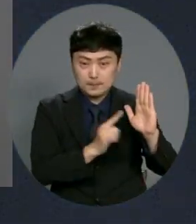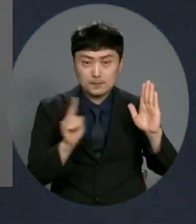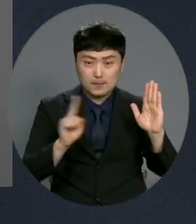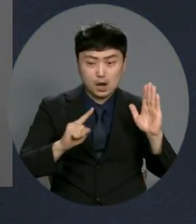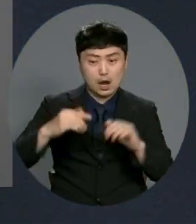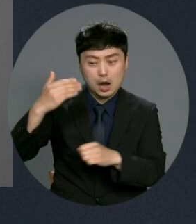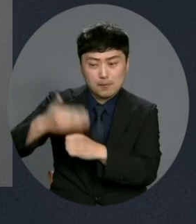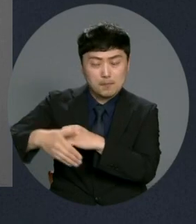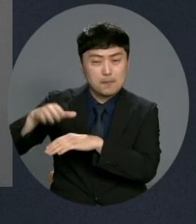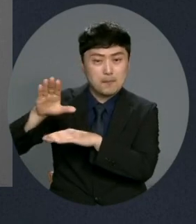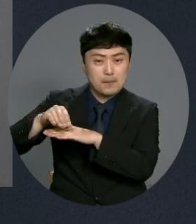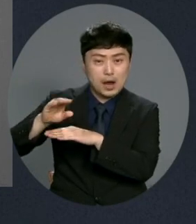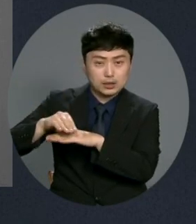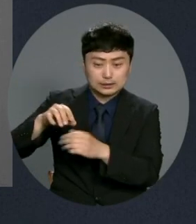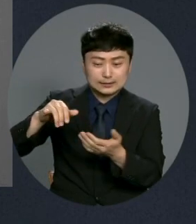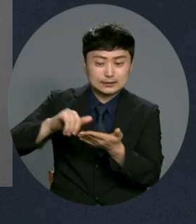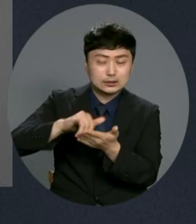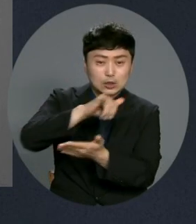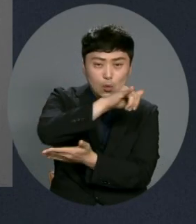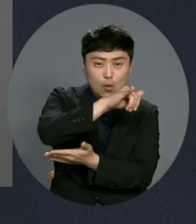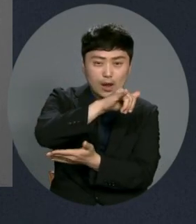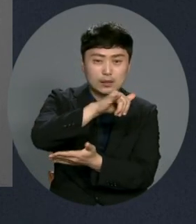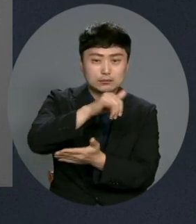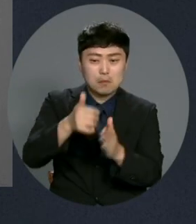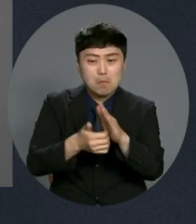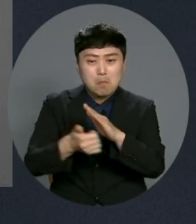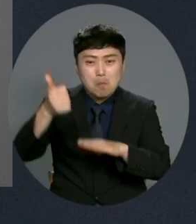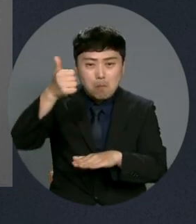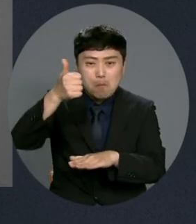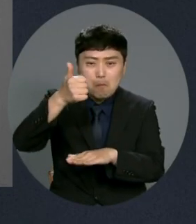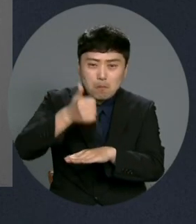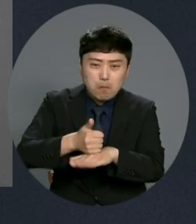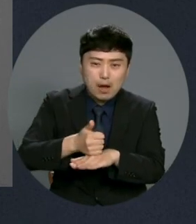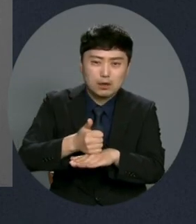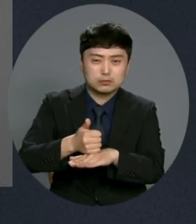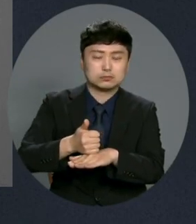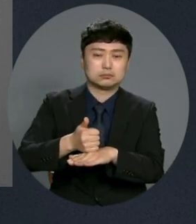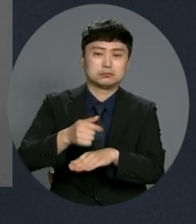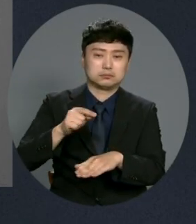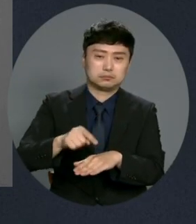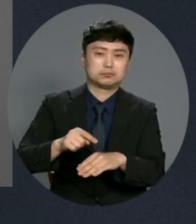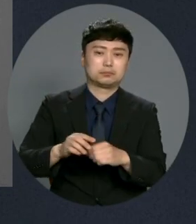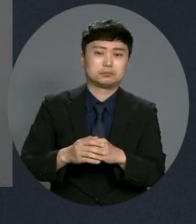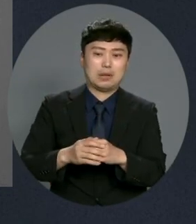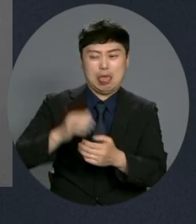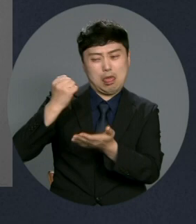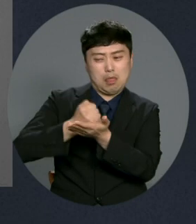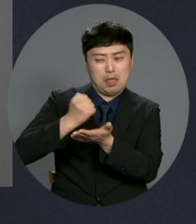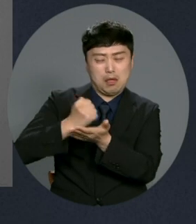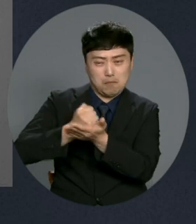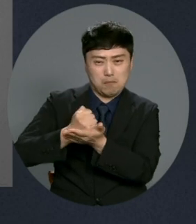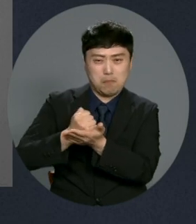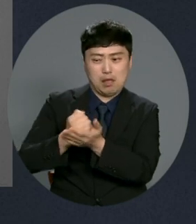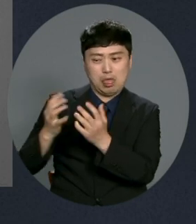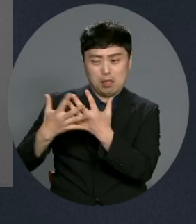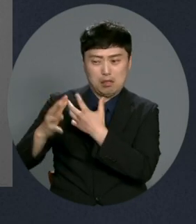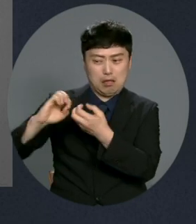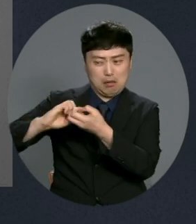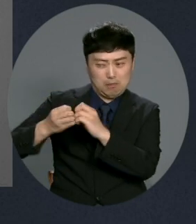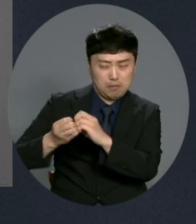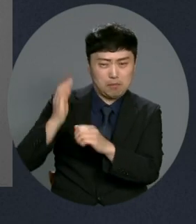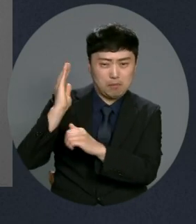방송 내용이 신공항특별법의 성과를 폄훼하고 왜곡 편파 방송을 해서 공무원의 명예를